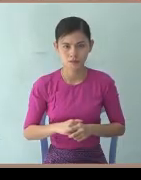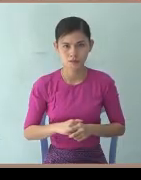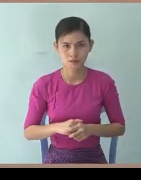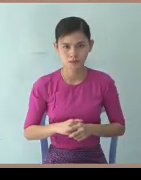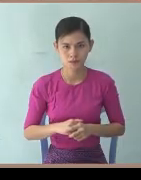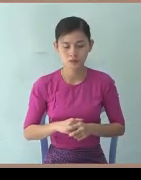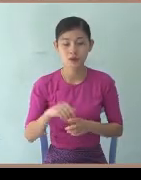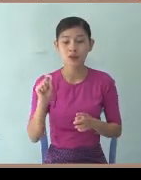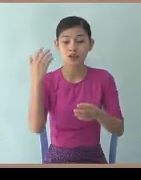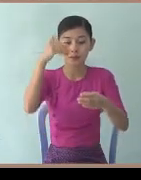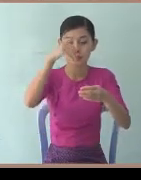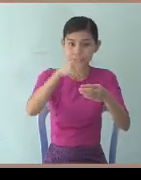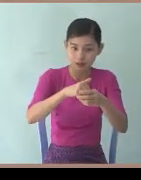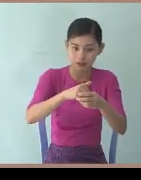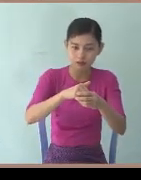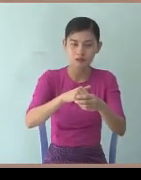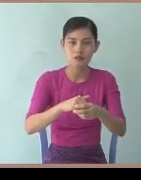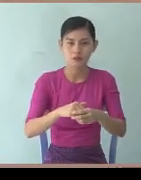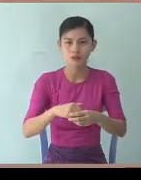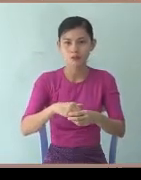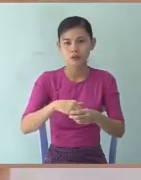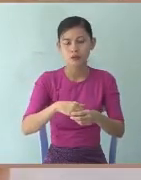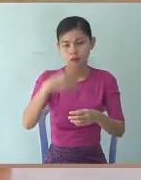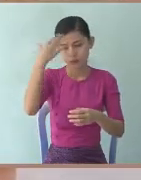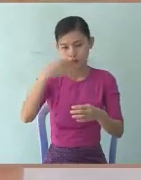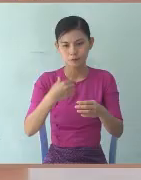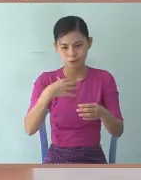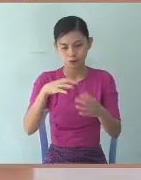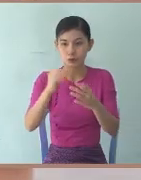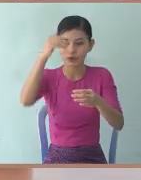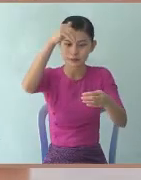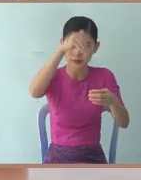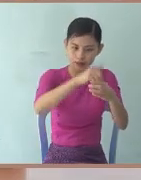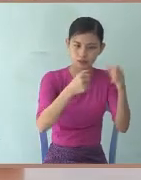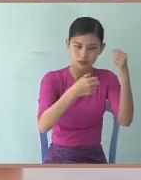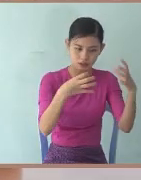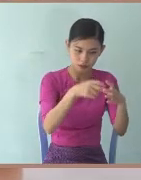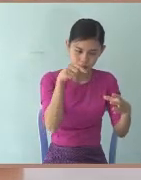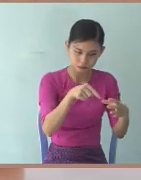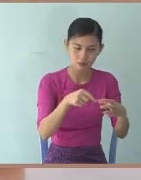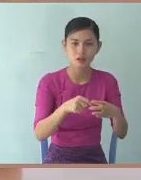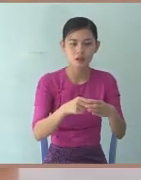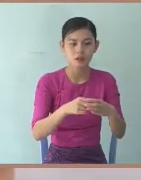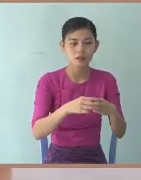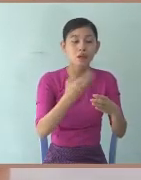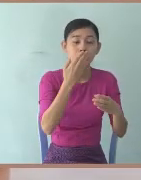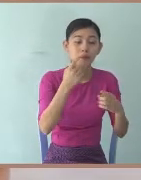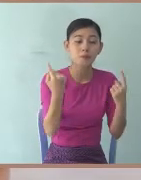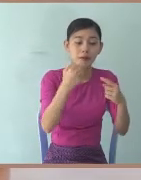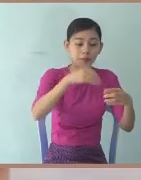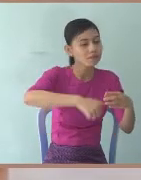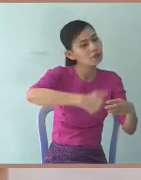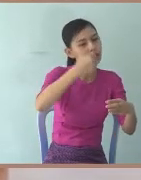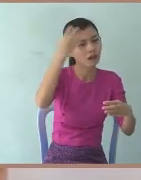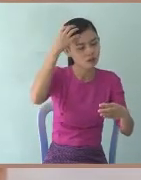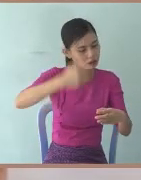ကျွန်တော်ဒီနေ့ကျွန်တော်အနေနဲ့ Facebook ဒါဆိုတော့ကျွန်တော်ပေးတဲ့မေးသိမဲ့ပါတီအနေနဲ့တကယ်လို့သူတို့